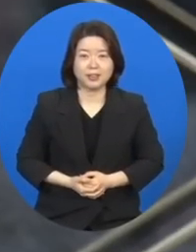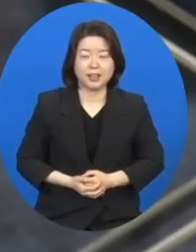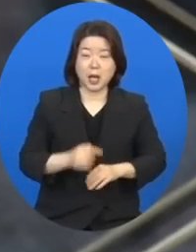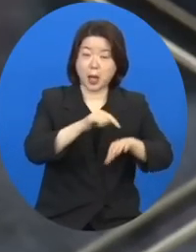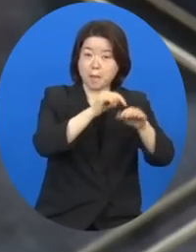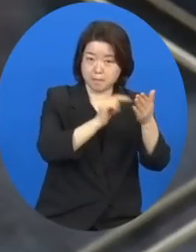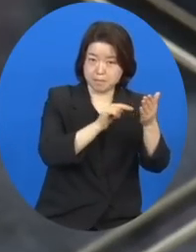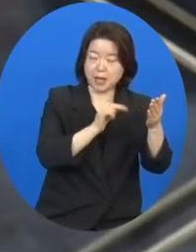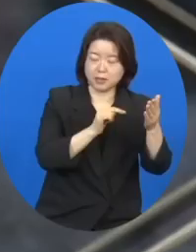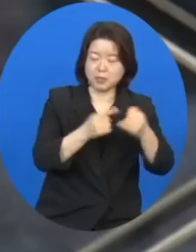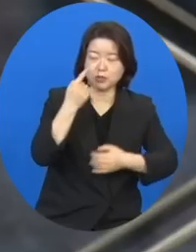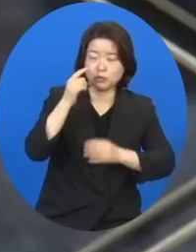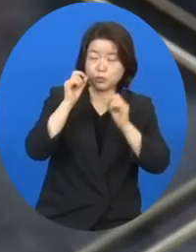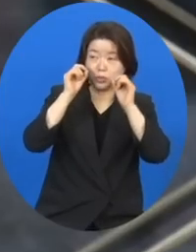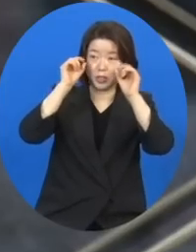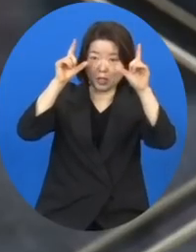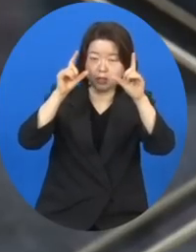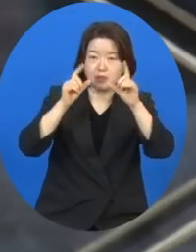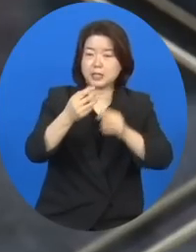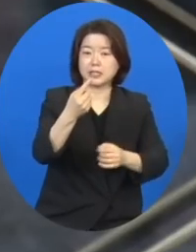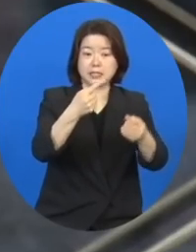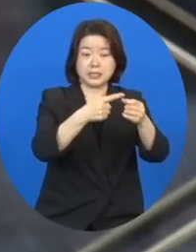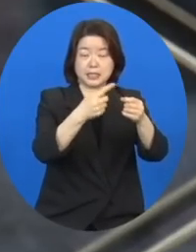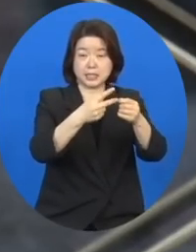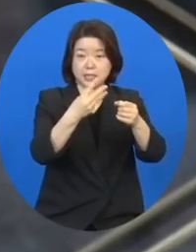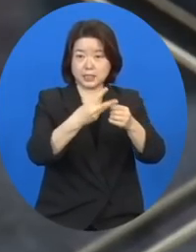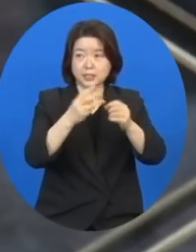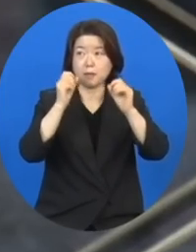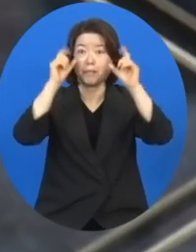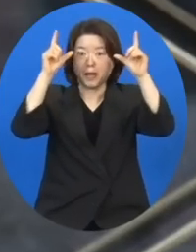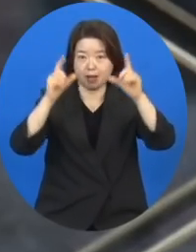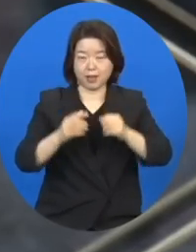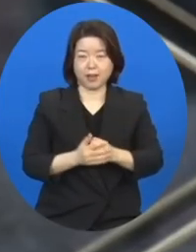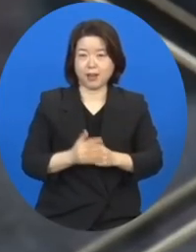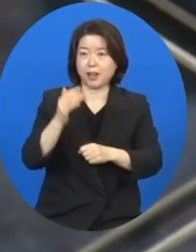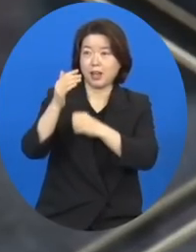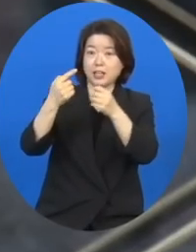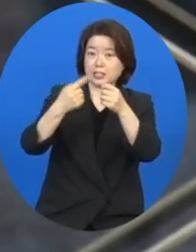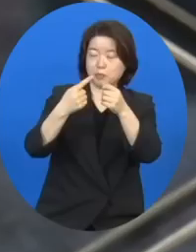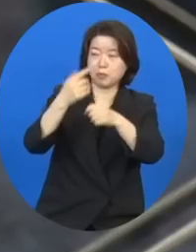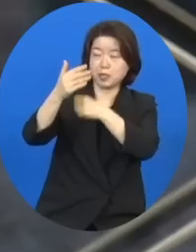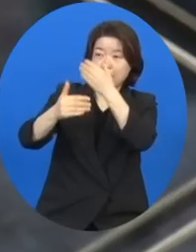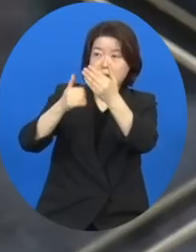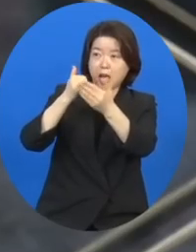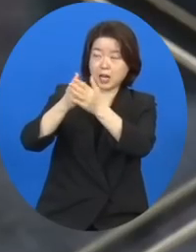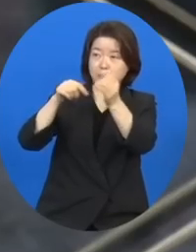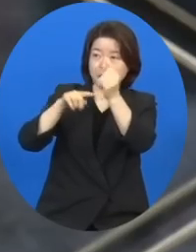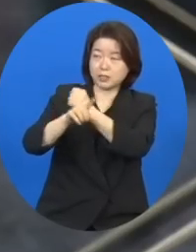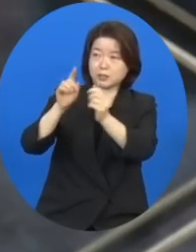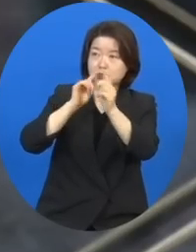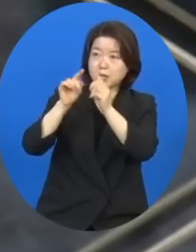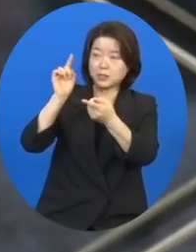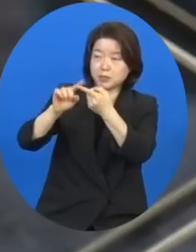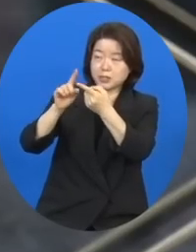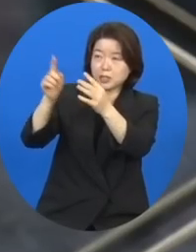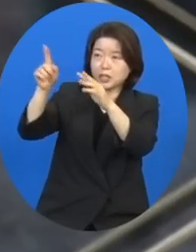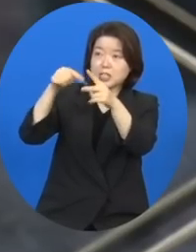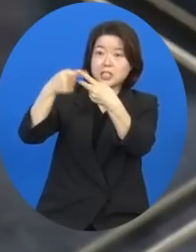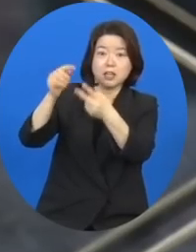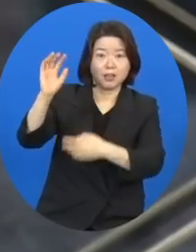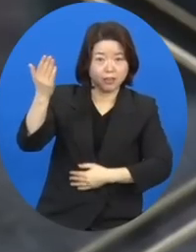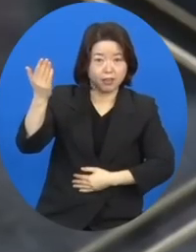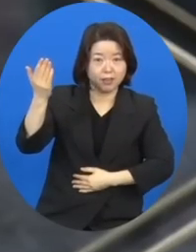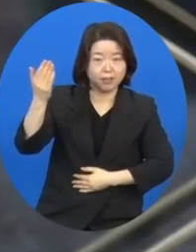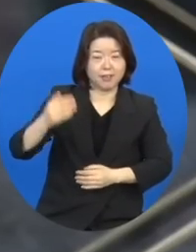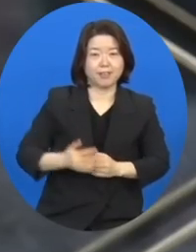마음의 눈이 열리면 세 가지가 벌어져요. 첫 번째, 하나님의 뜻과 말씀이 이해가 되기 시작합니다.